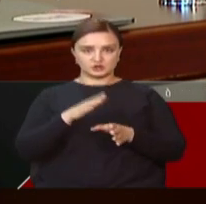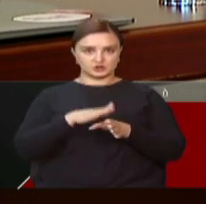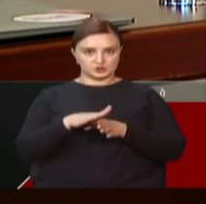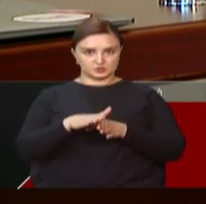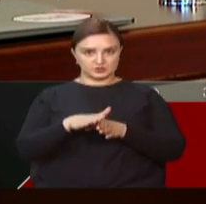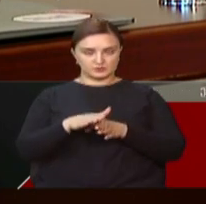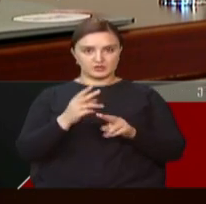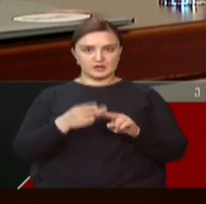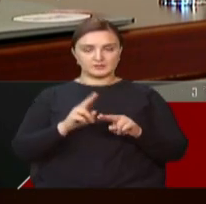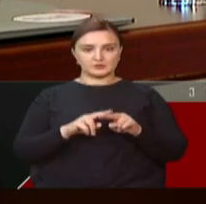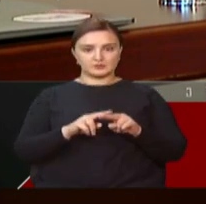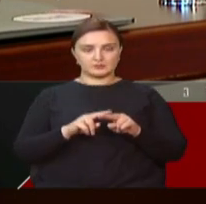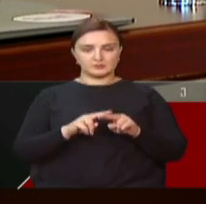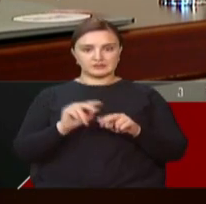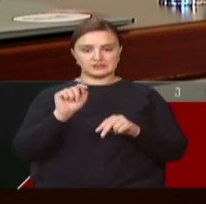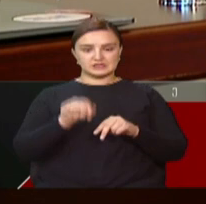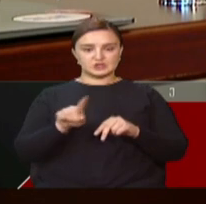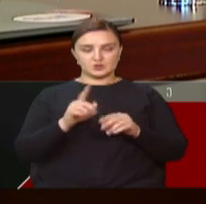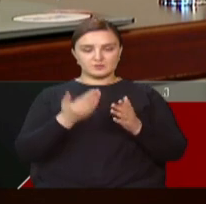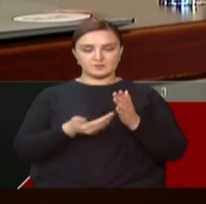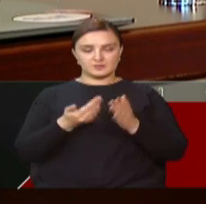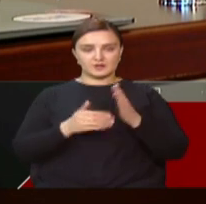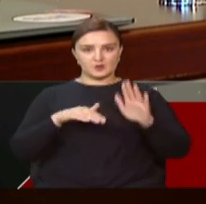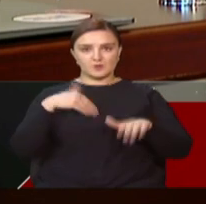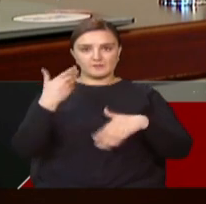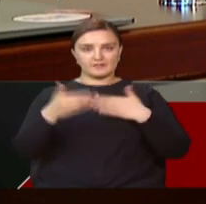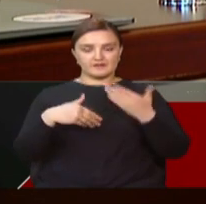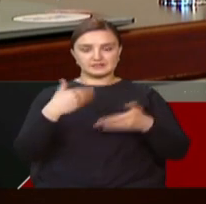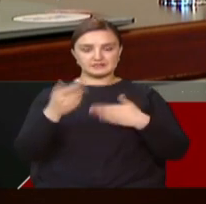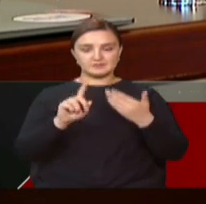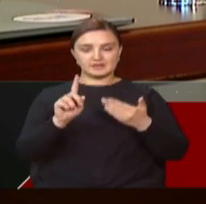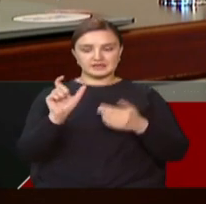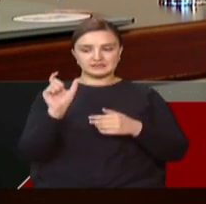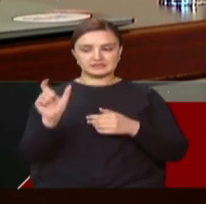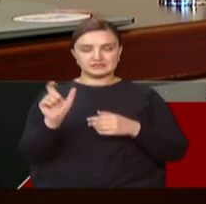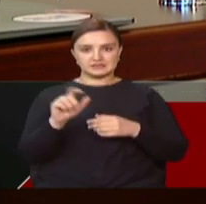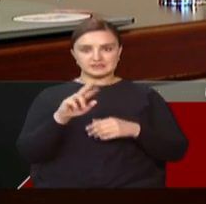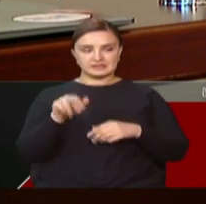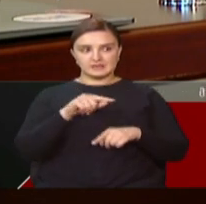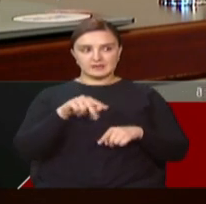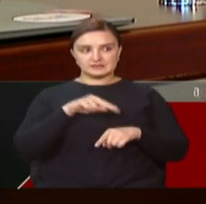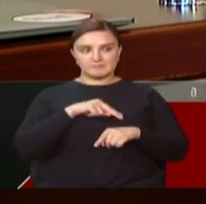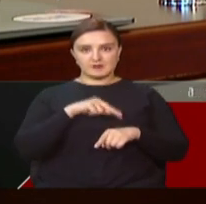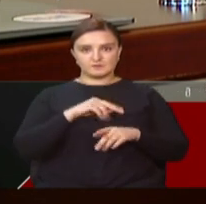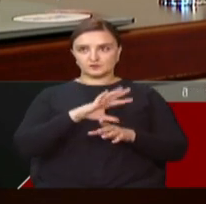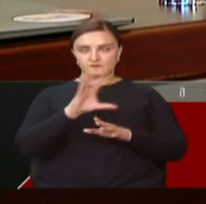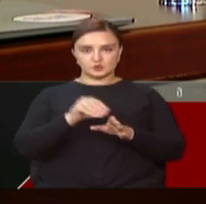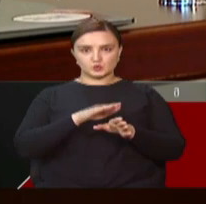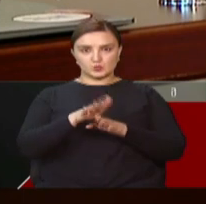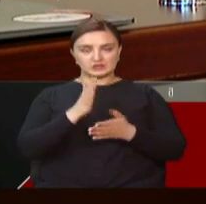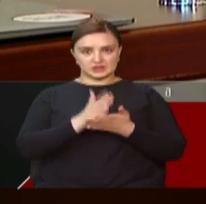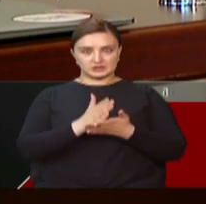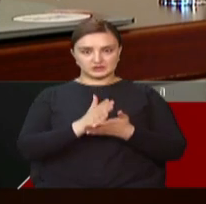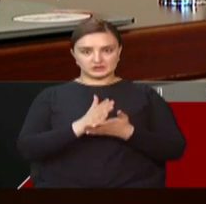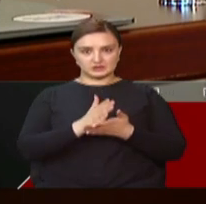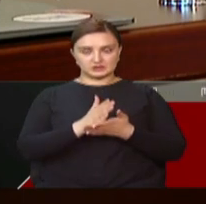ეტაპზე. ამიტომ ის, რომ რეკომენდაციების რაღაც ნაწილი და საკანონმდებლო კუთხით სრულად არის შესრულებული, თუმცა